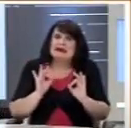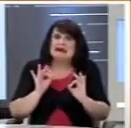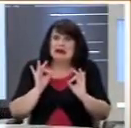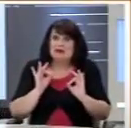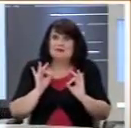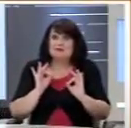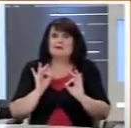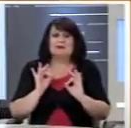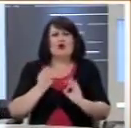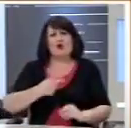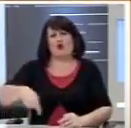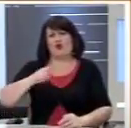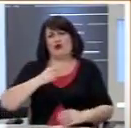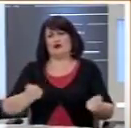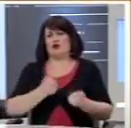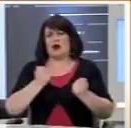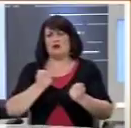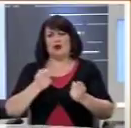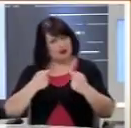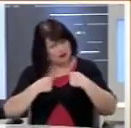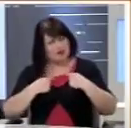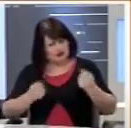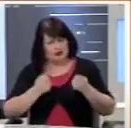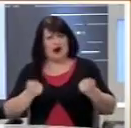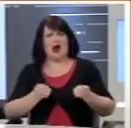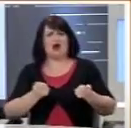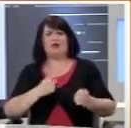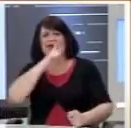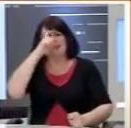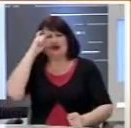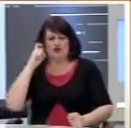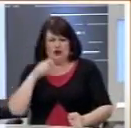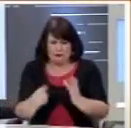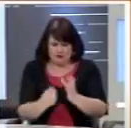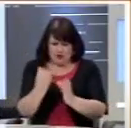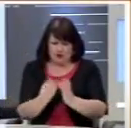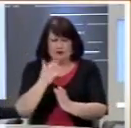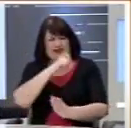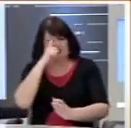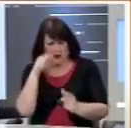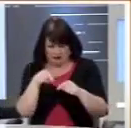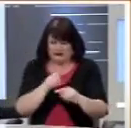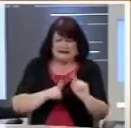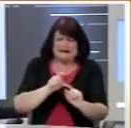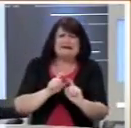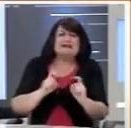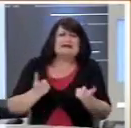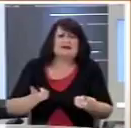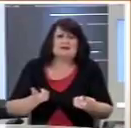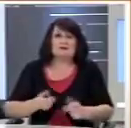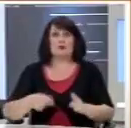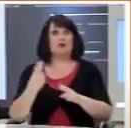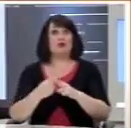προδιάθεση, το έχουμε όλοι, δεν το κάνετε μόνο εσείς, και εμείς το κάνουμε και δυσκολευόμαστε να βρούμε τι είναι το καινούριο. Άρα έχει τεράστια